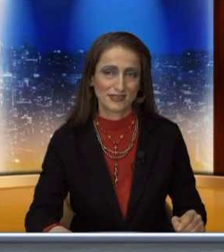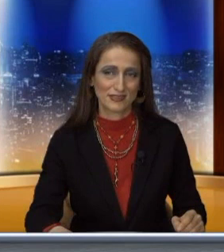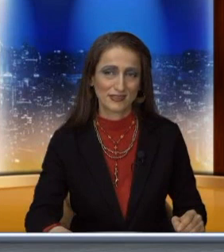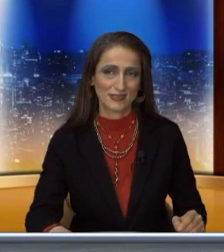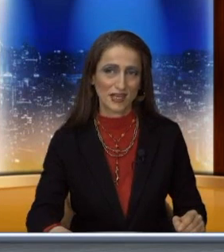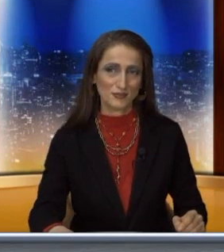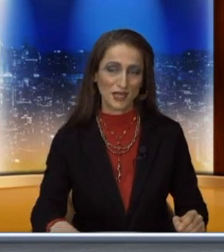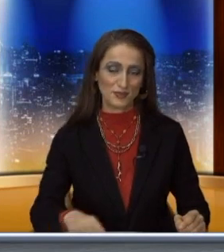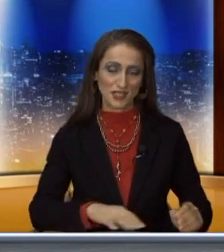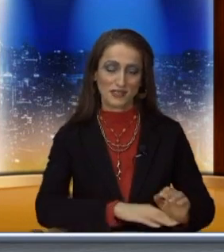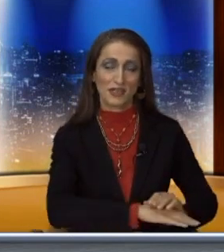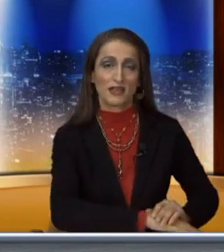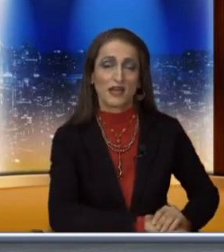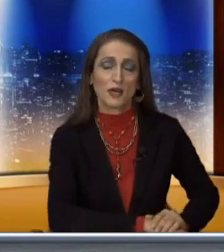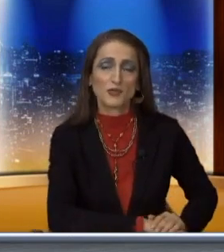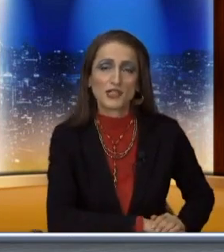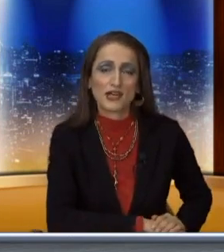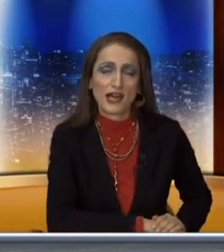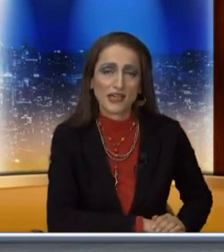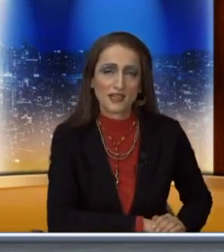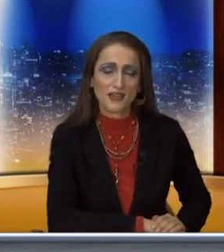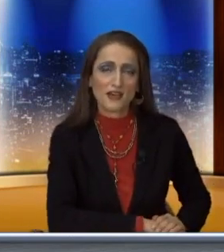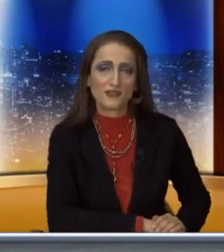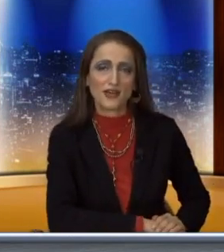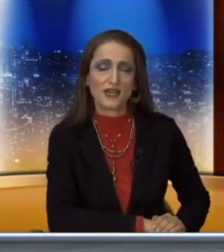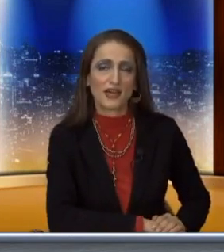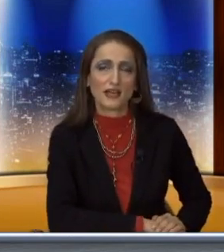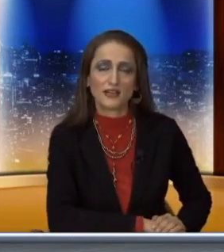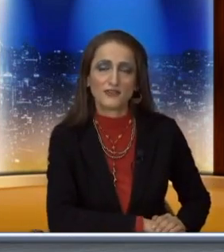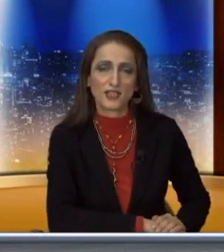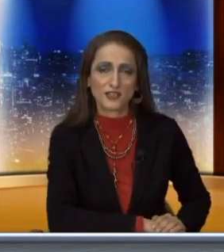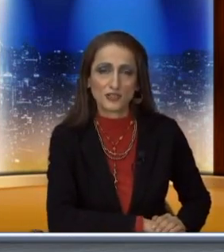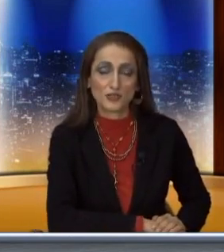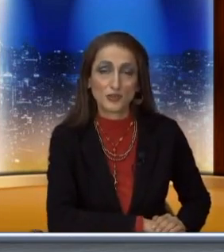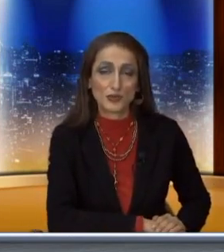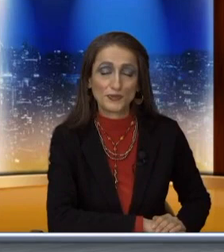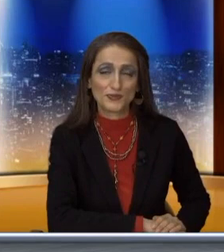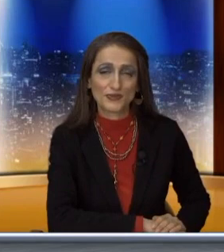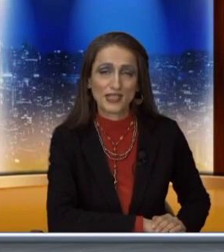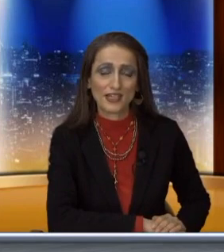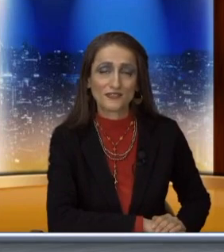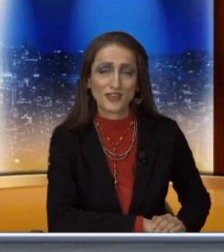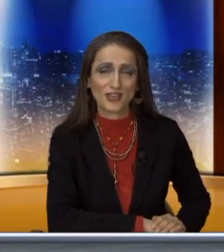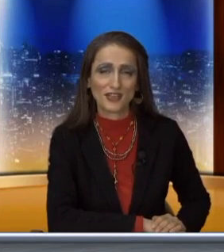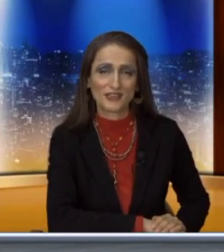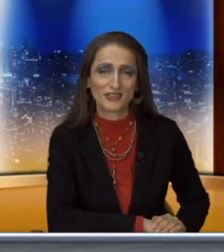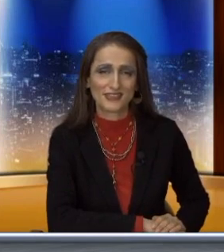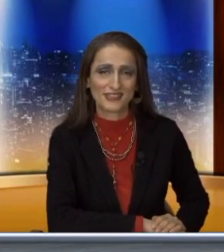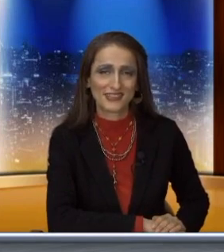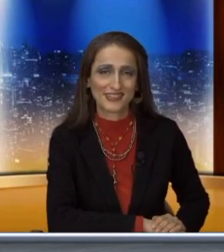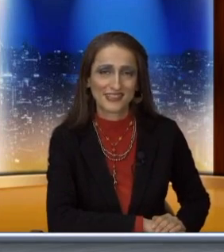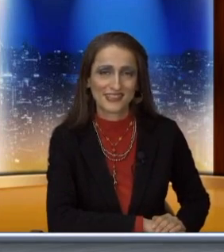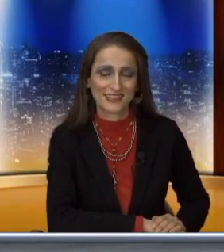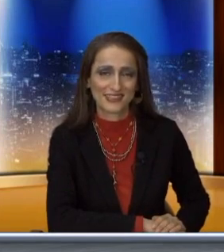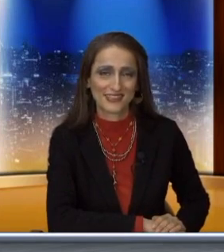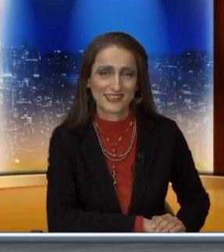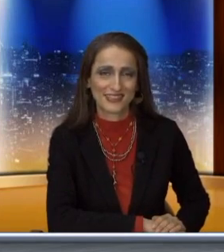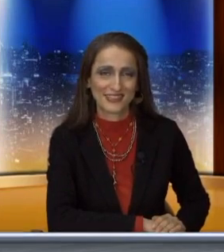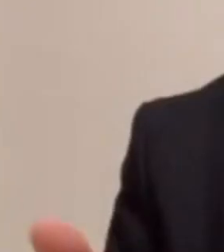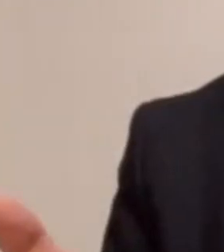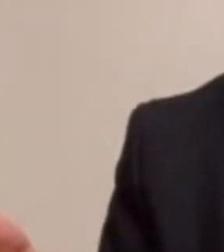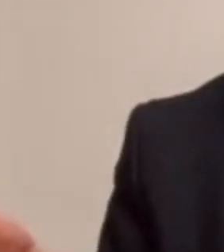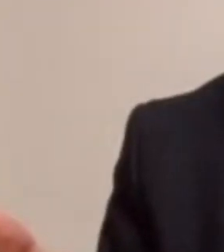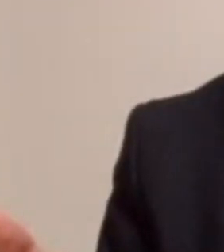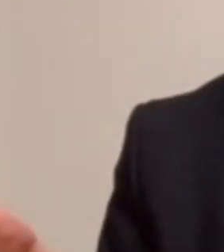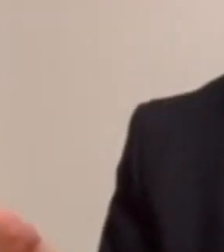إنساني. نعم، آمين. أبونا، أي إضافة على فريق جدو؟ اتفضل.